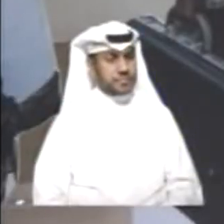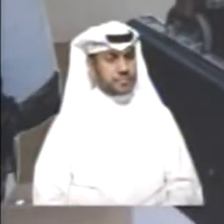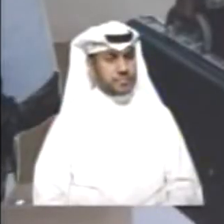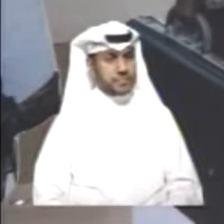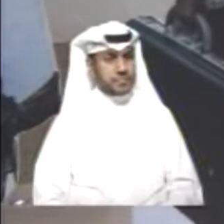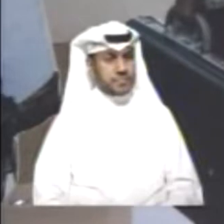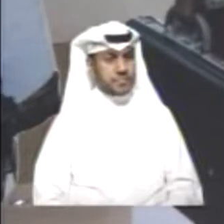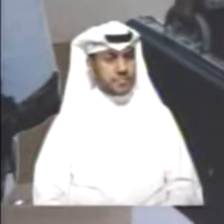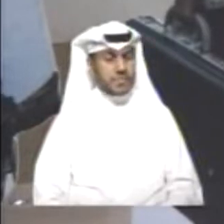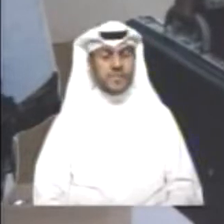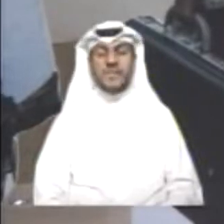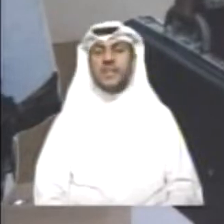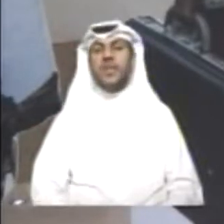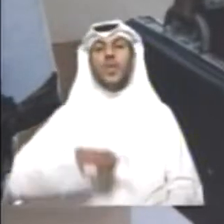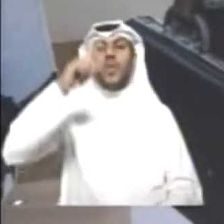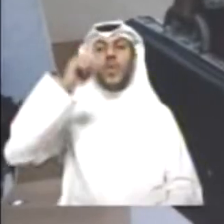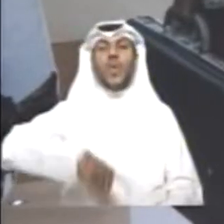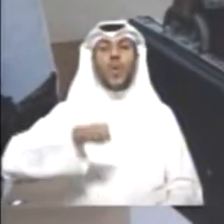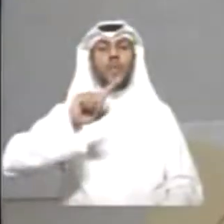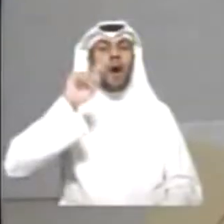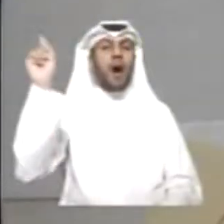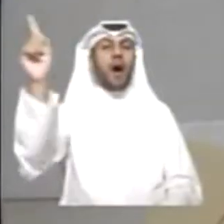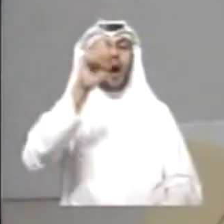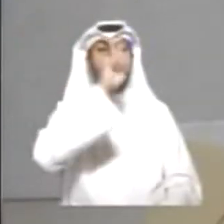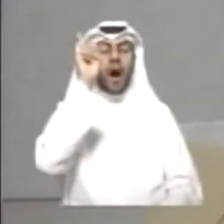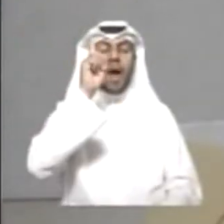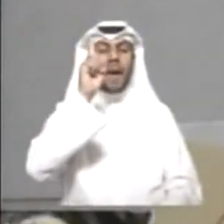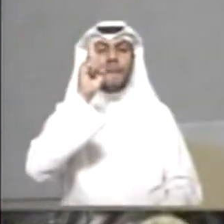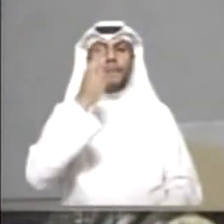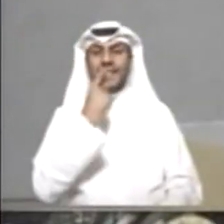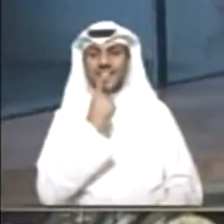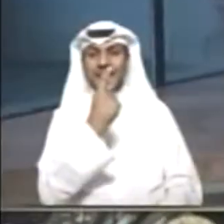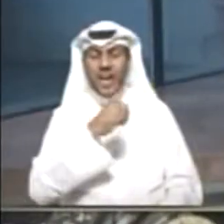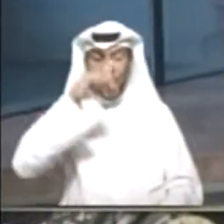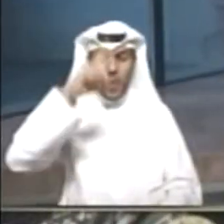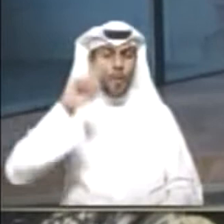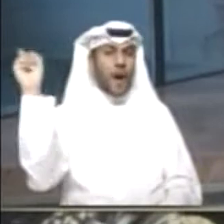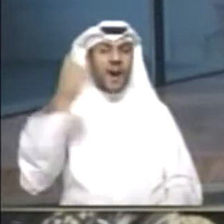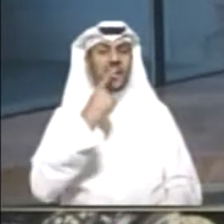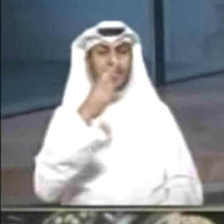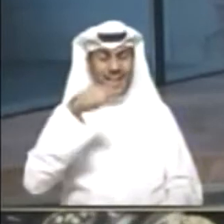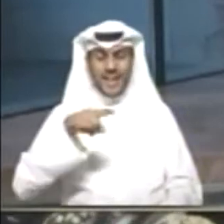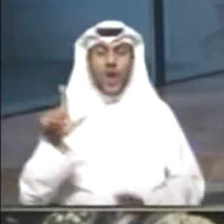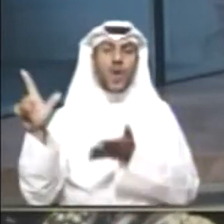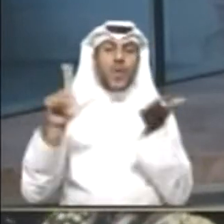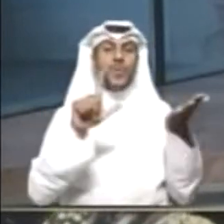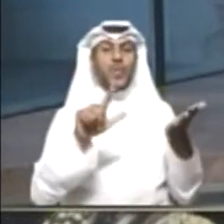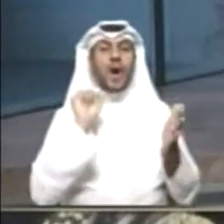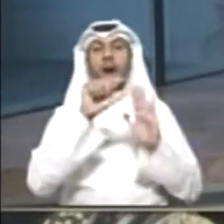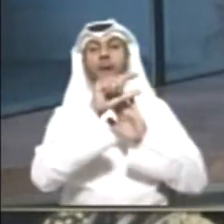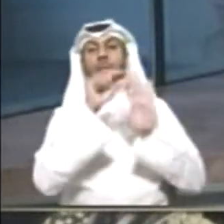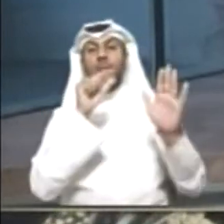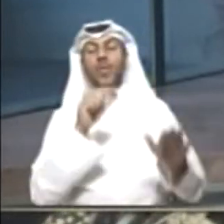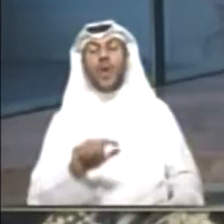يأتي يوم اللاجئ العالمي سنويا كوقفة إيجابية مهمة لإظهار الدعم للعائلات اللاجئة وتسليط الضوء على